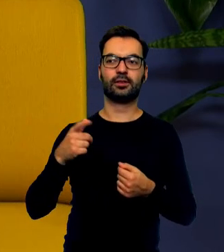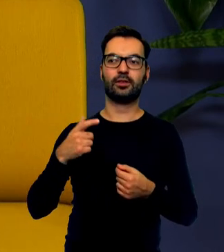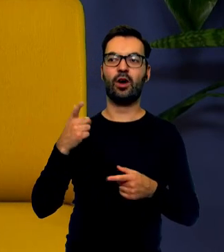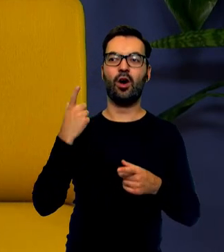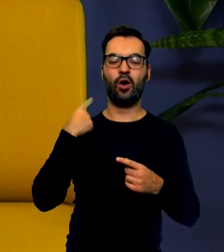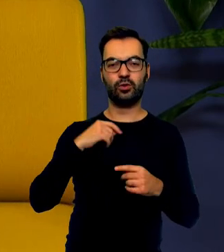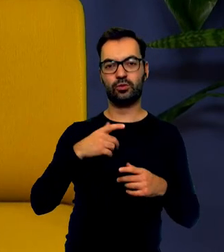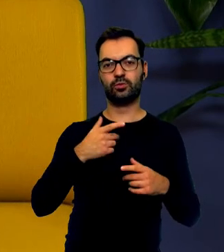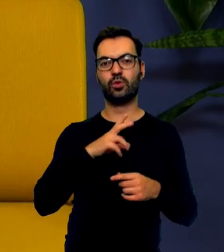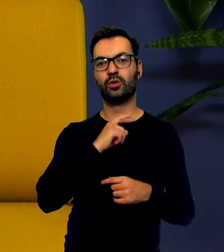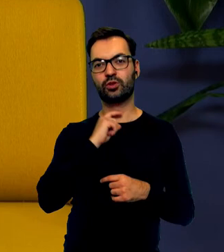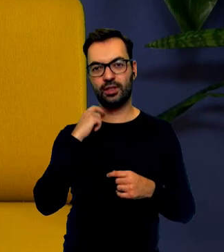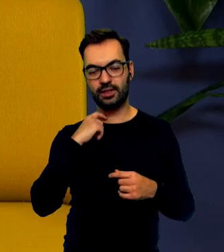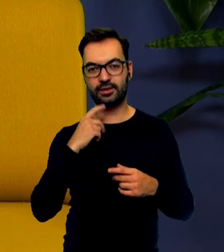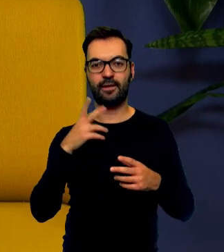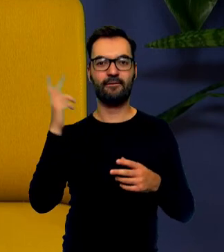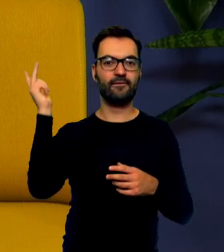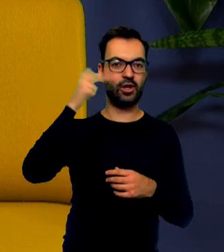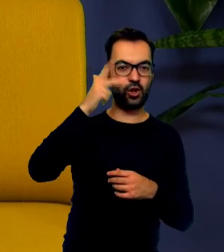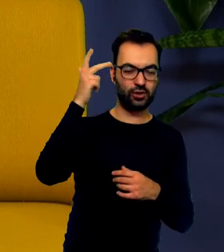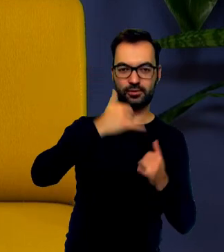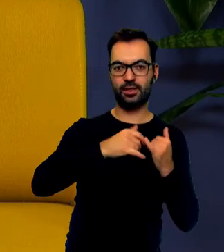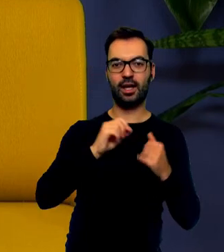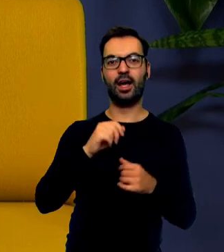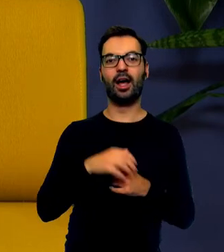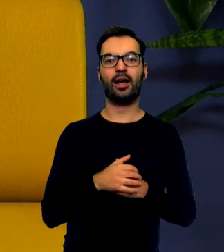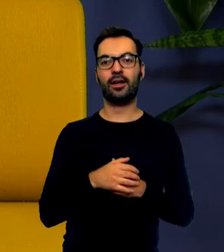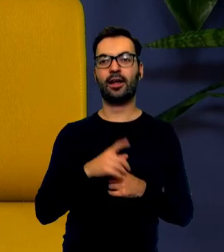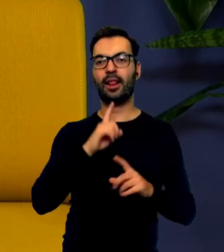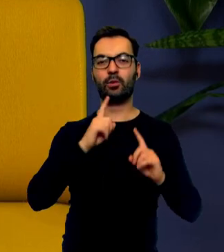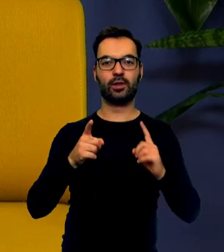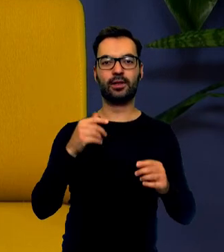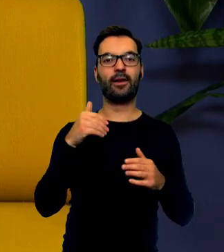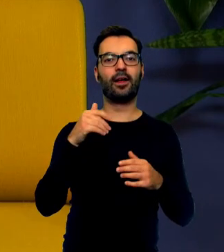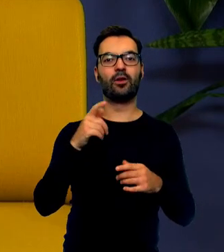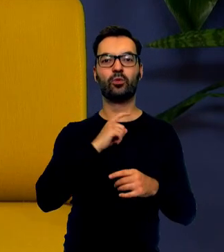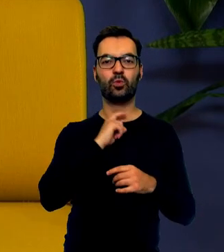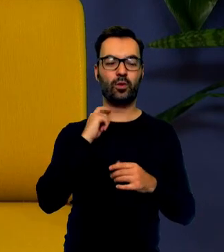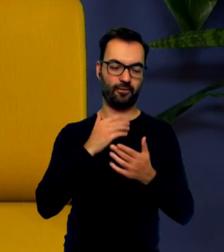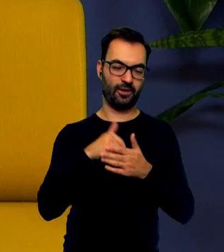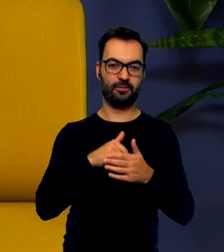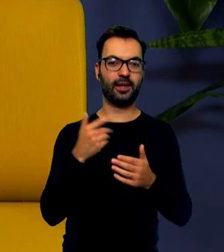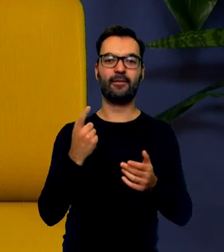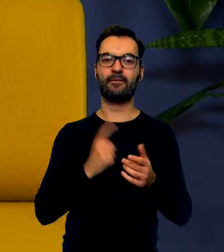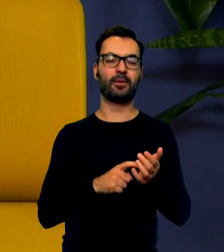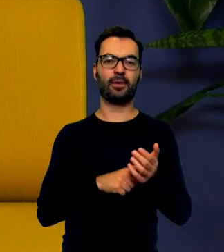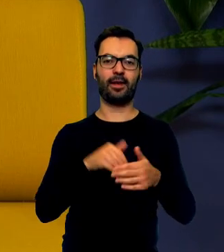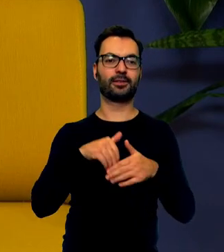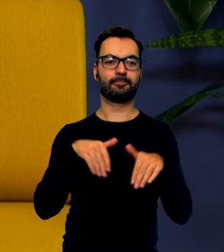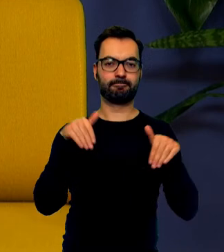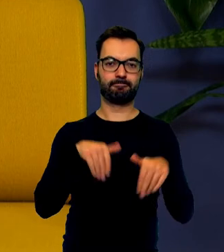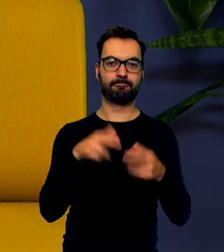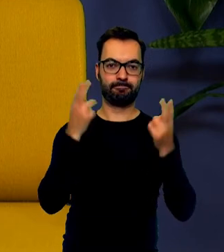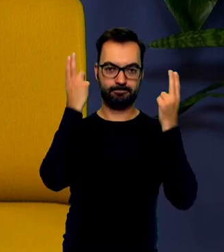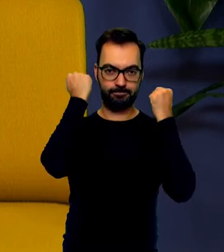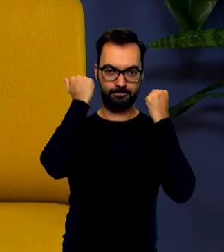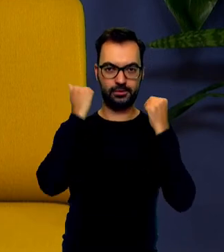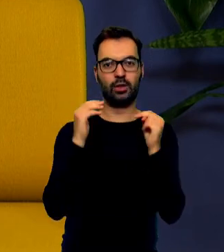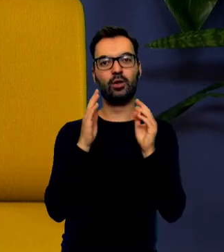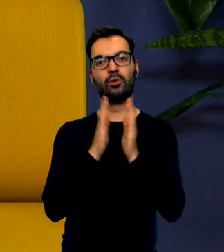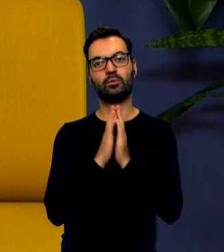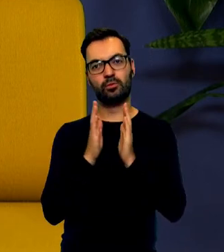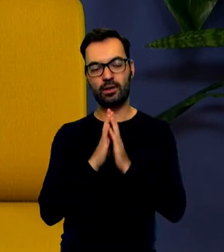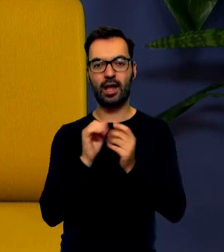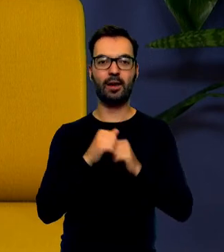osób duchownych, u filozofów. Autokracie oraz duchowni wymagają postawy biernej, podporządkowania się nakazom bądź skupienia na